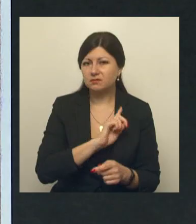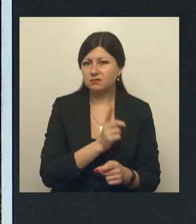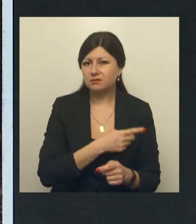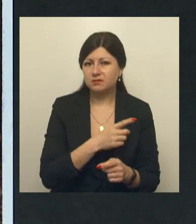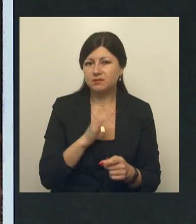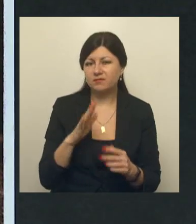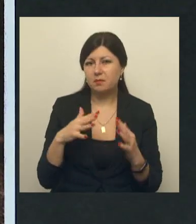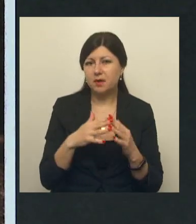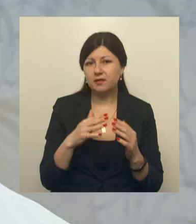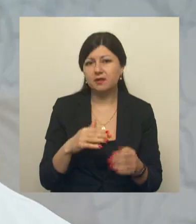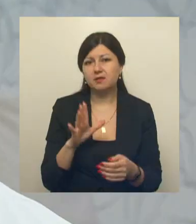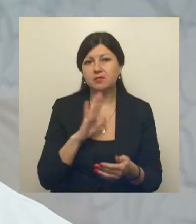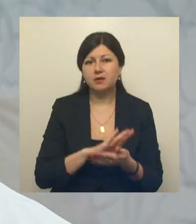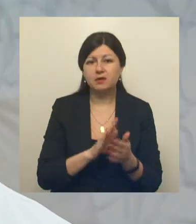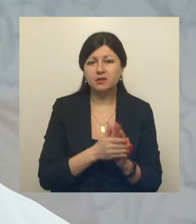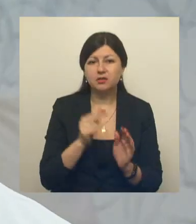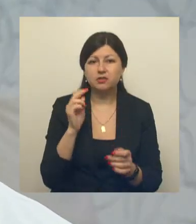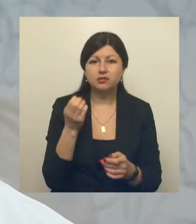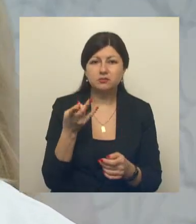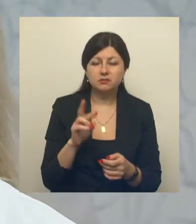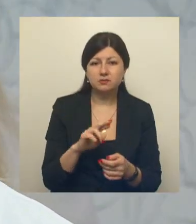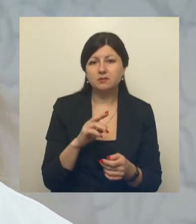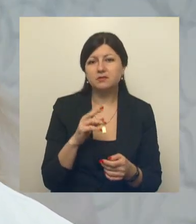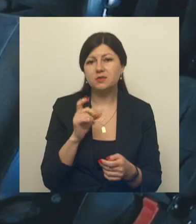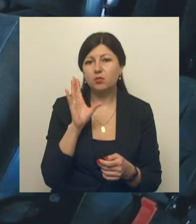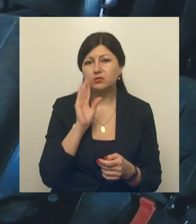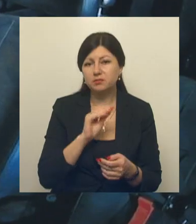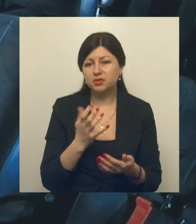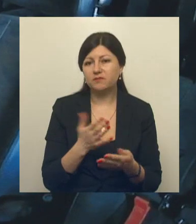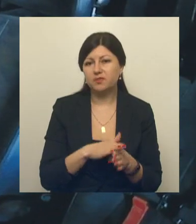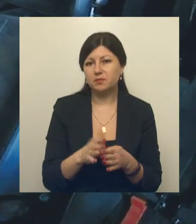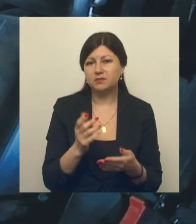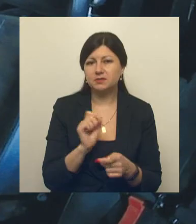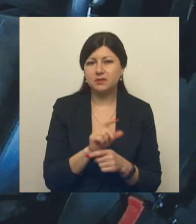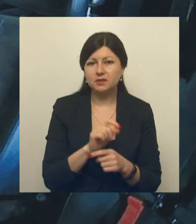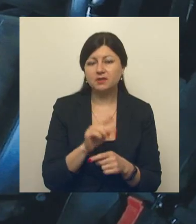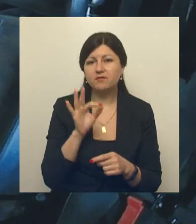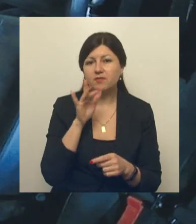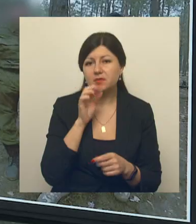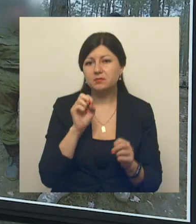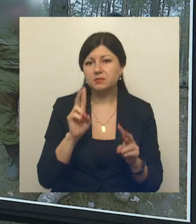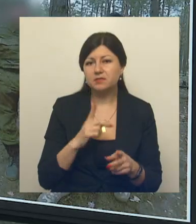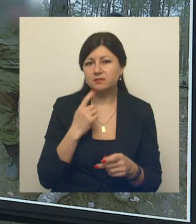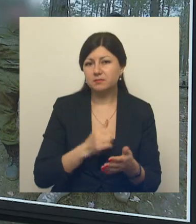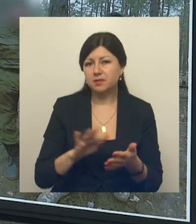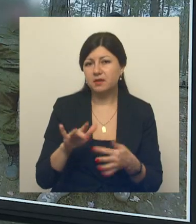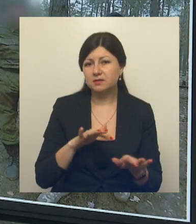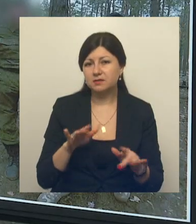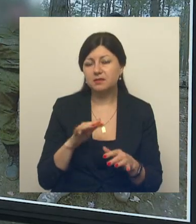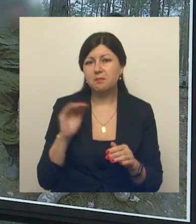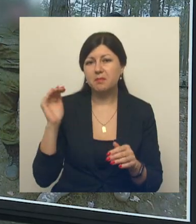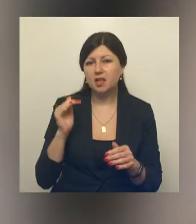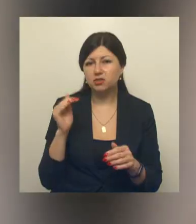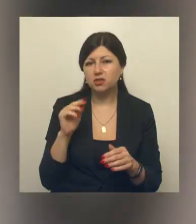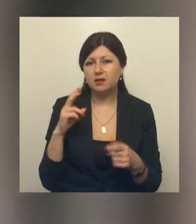срочка в десантуре и 2 контракта в чеченской компании. За успешно выполненные задания уже во время спецоперации получил звание младшего